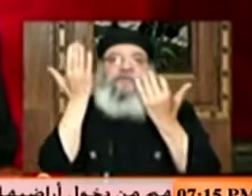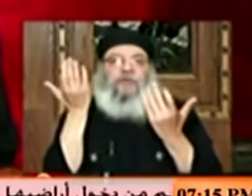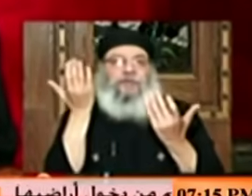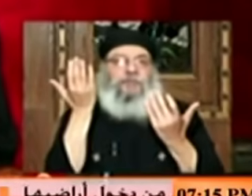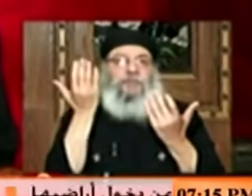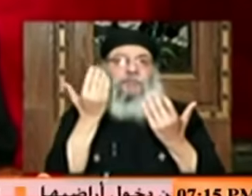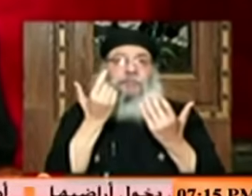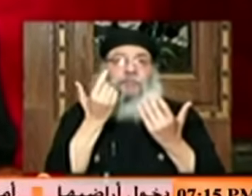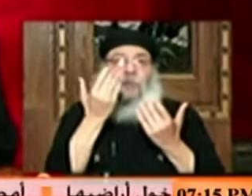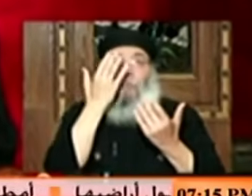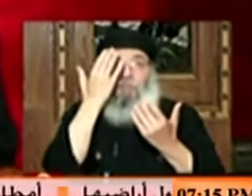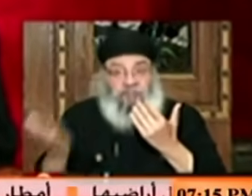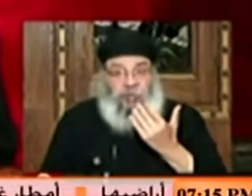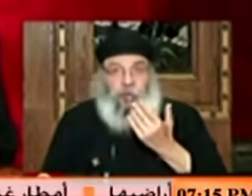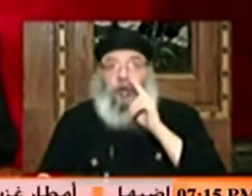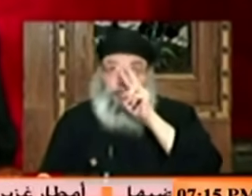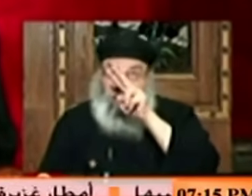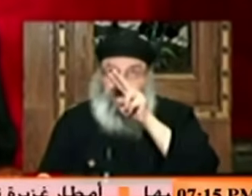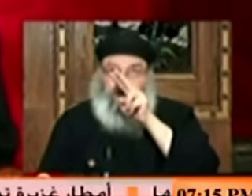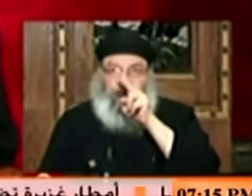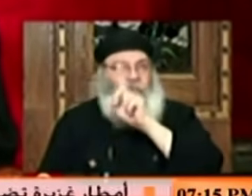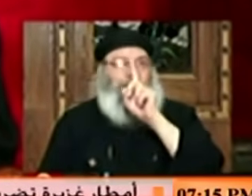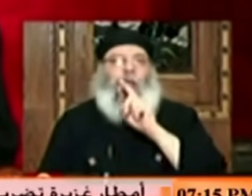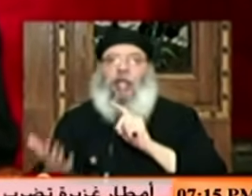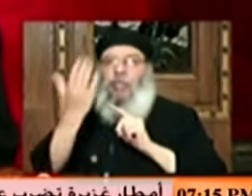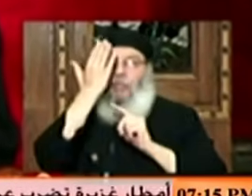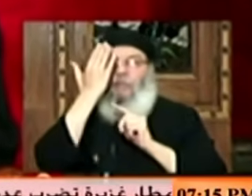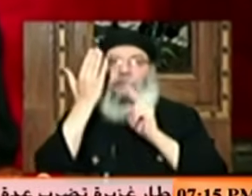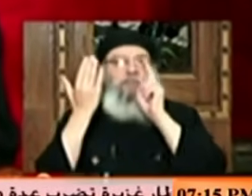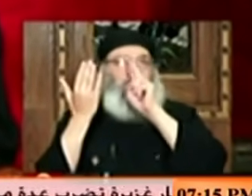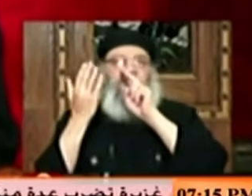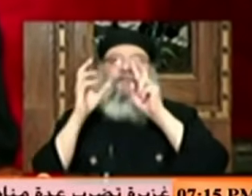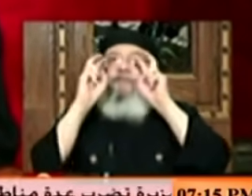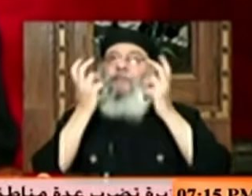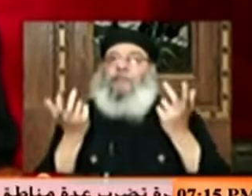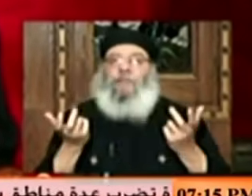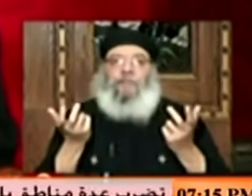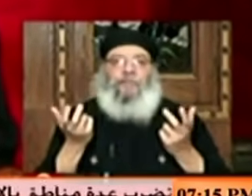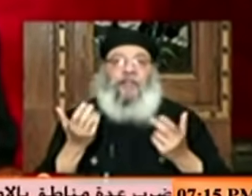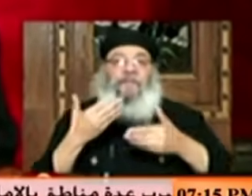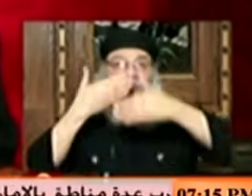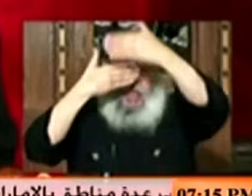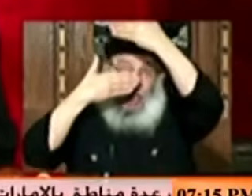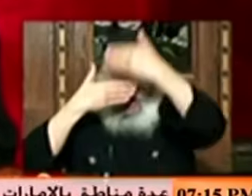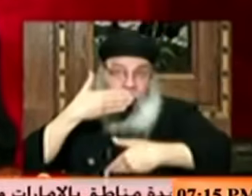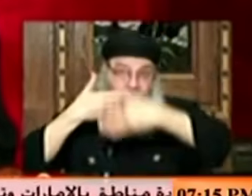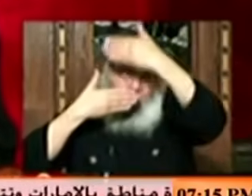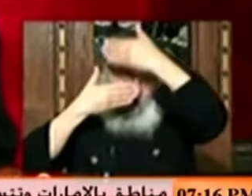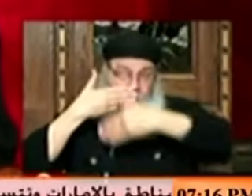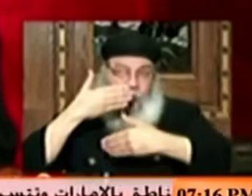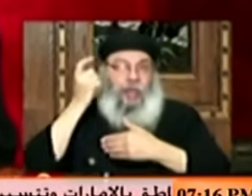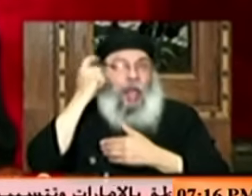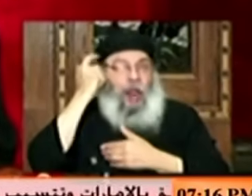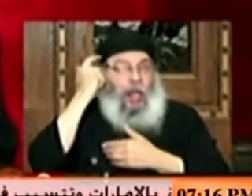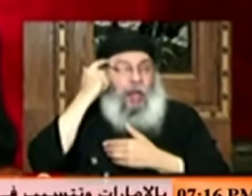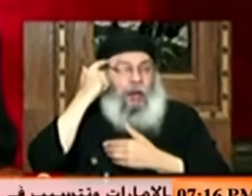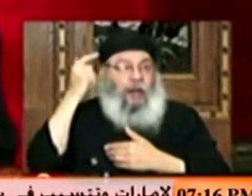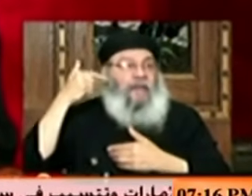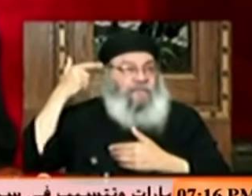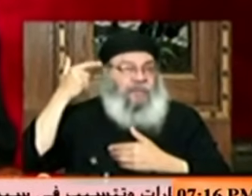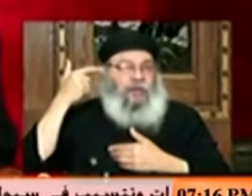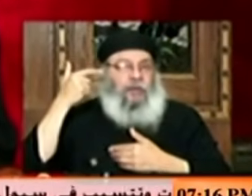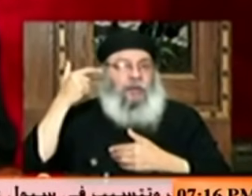عينيه وهو فين طب شيل ايدك وانت هتشوف الشمس في حاجز على عقله على